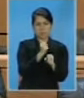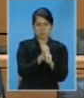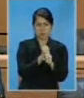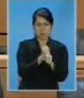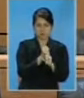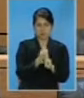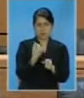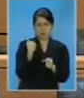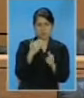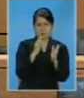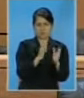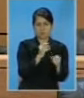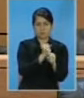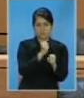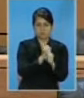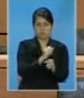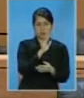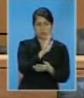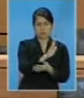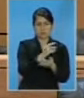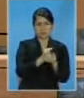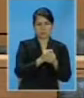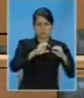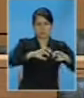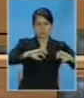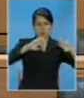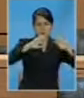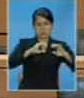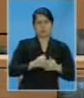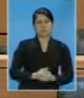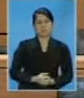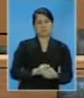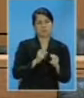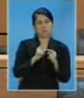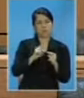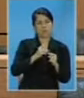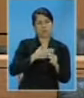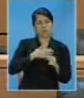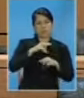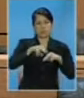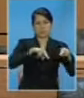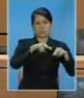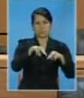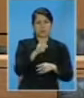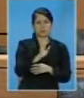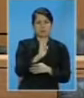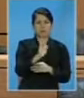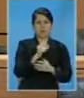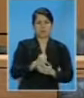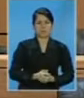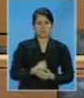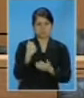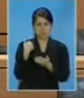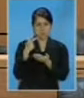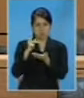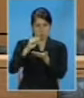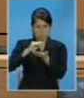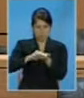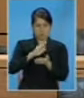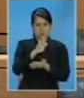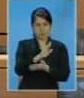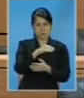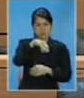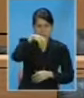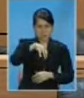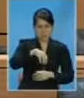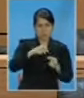ถึงนักการเมืองด้วยหนึ่งคนแต่ผมไม่สามารถจะไปตรวจสอบได้ถึงขนาดนั้นแต่ว่าข้อมูลเหล่านี้สำนักงานตรวจเงินแผ่นดินก็เ